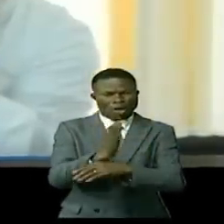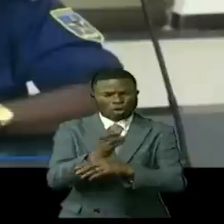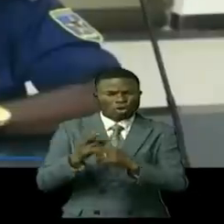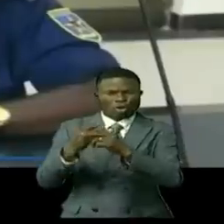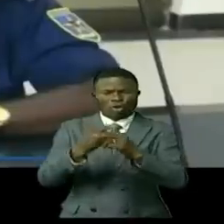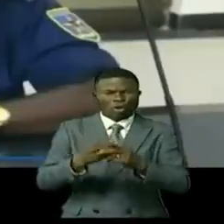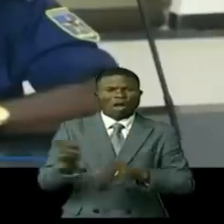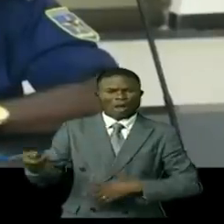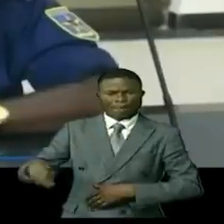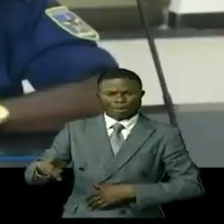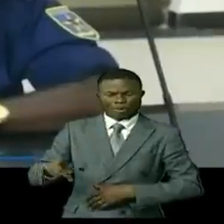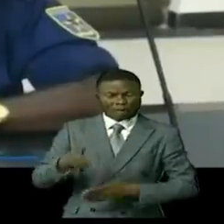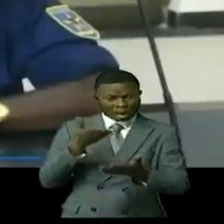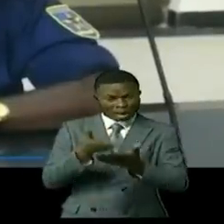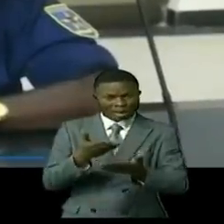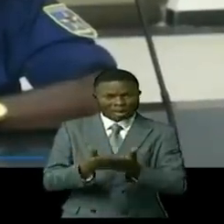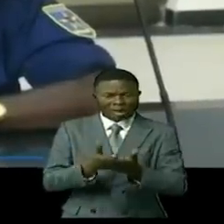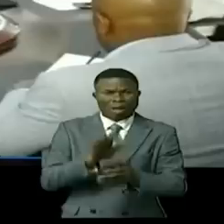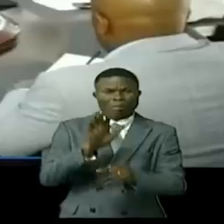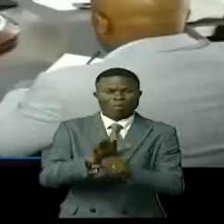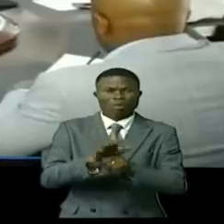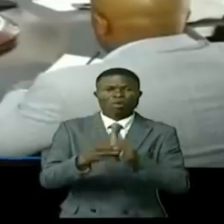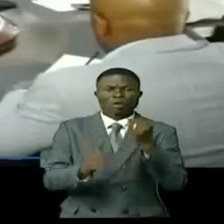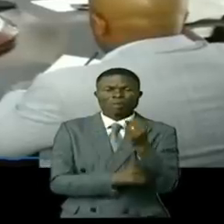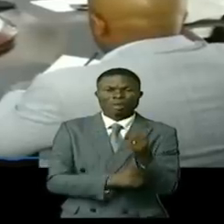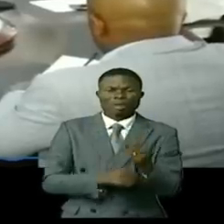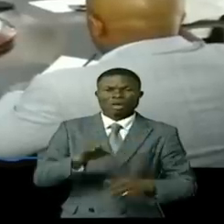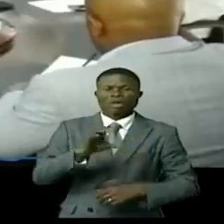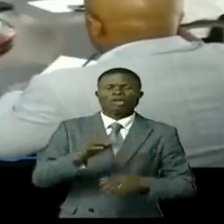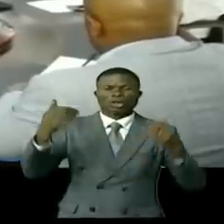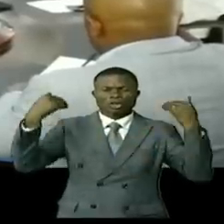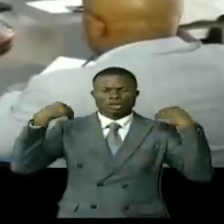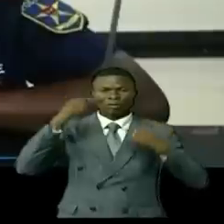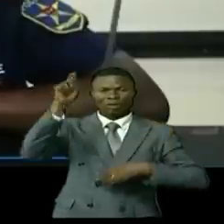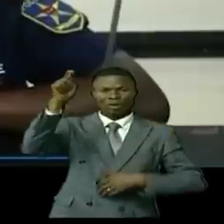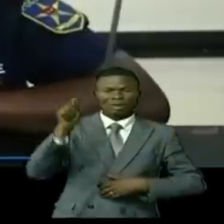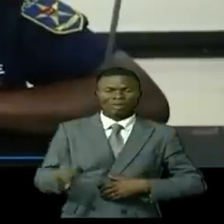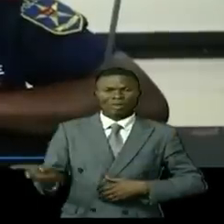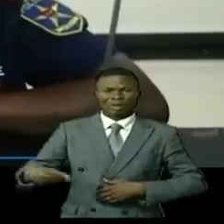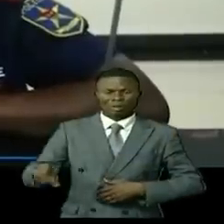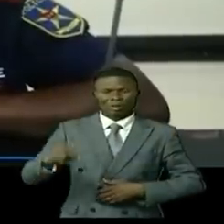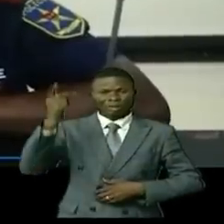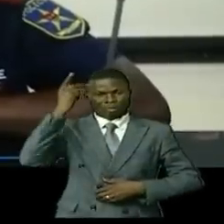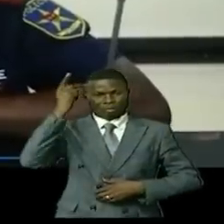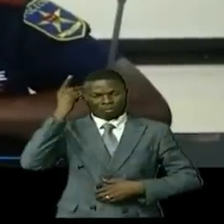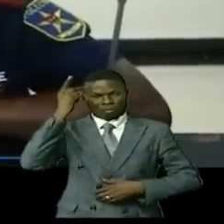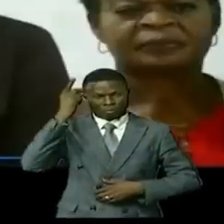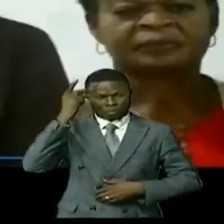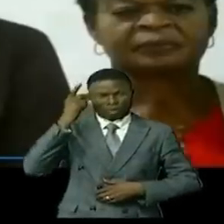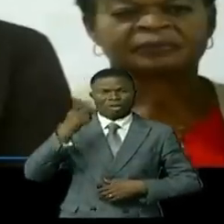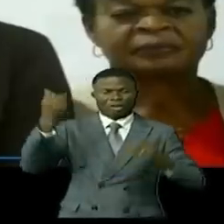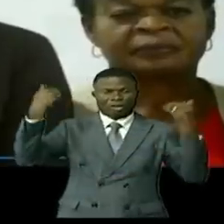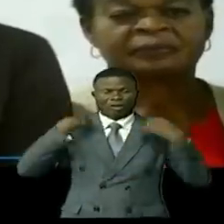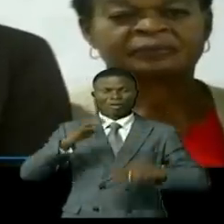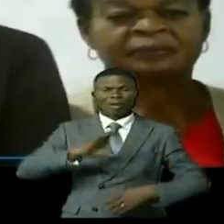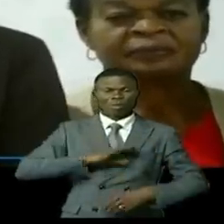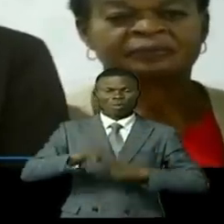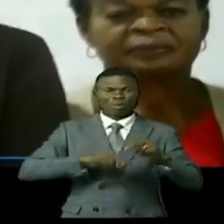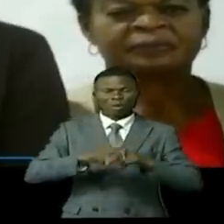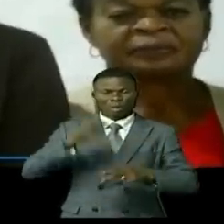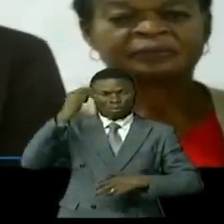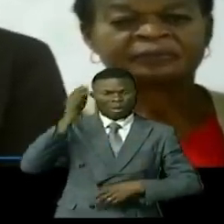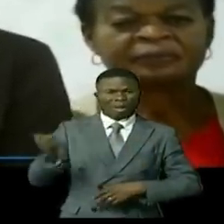sécurité provinciale à laquelle ont pris part le commissaire divisionnaire provincial de Kinshasa, Sylvano Kasongo, le